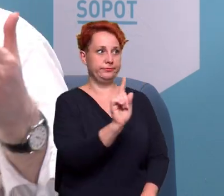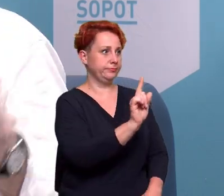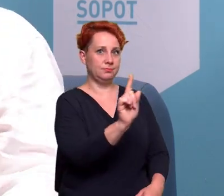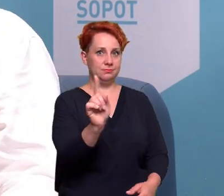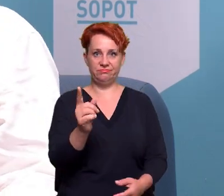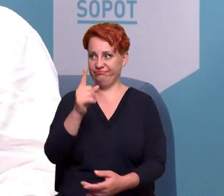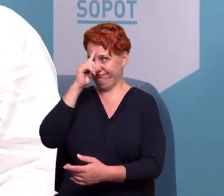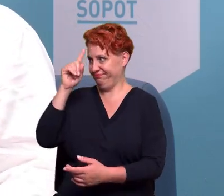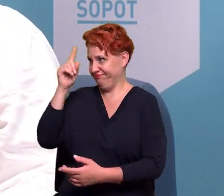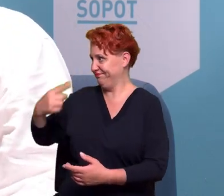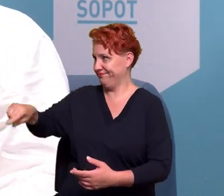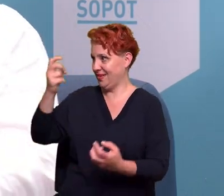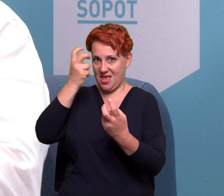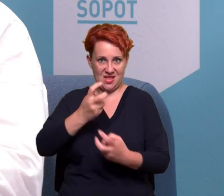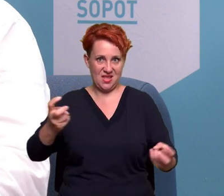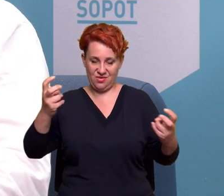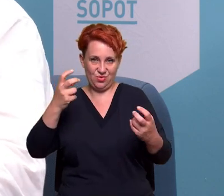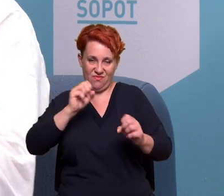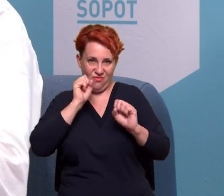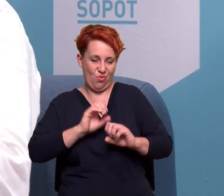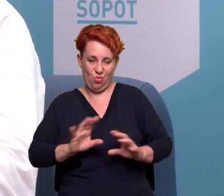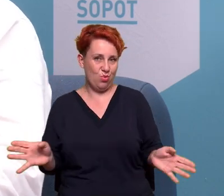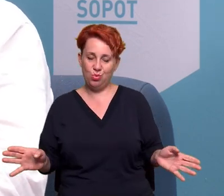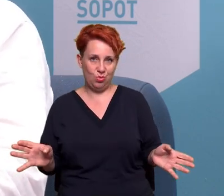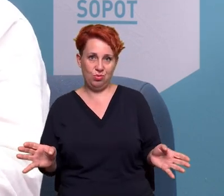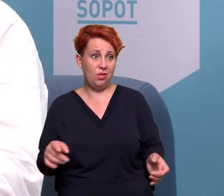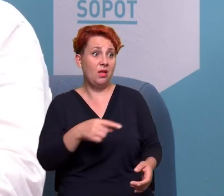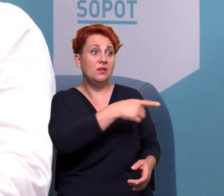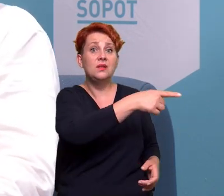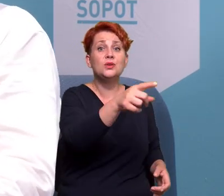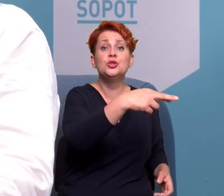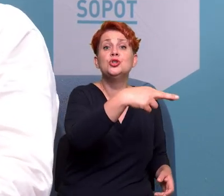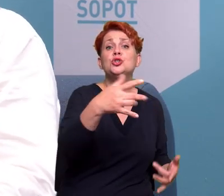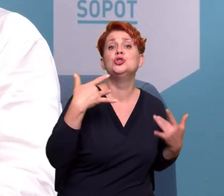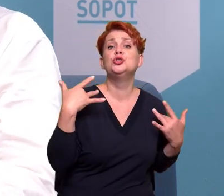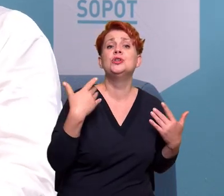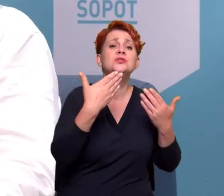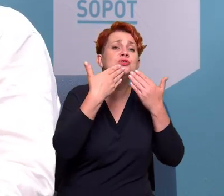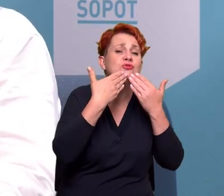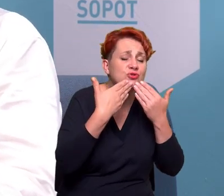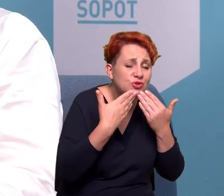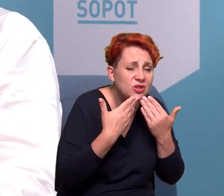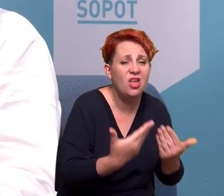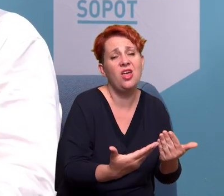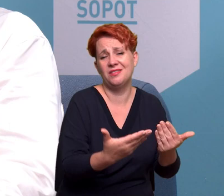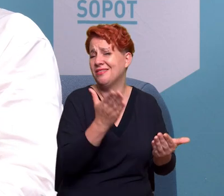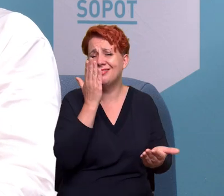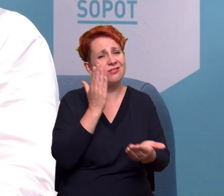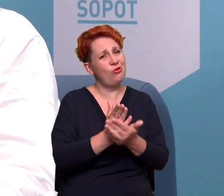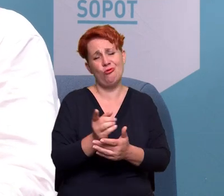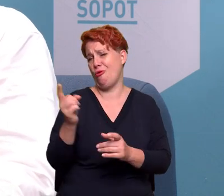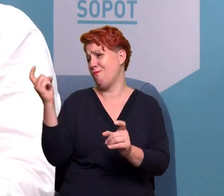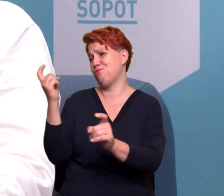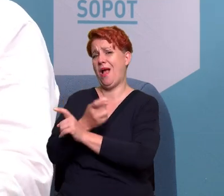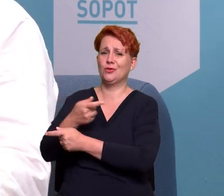żadnego zainteresowania dla tego typu rzeczy. One istnieją tylko dlatego, że podtrzymuje to oczywiście państwo.